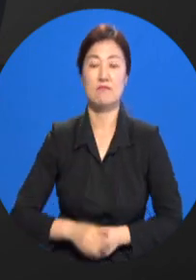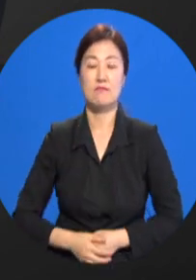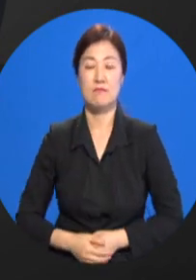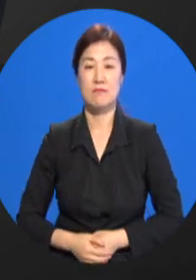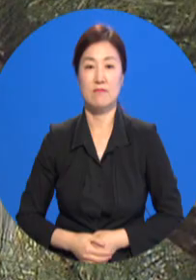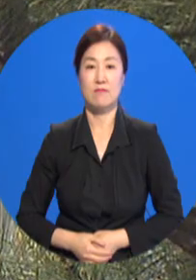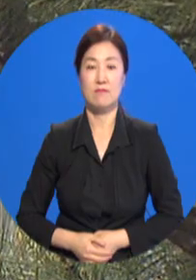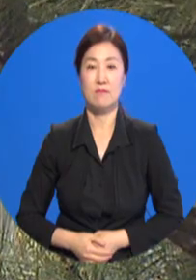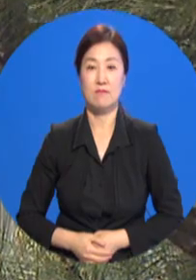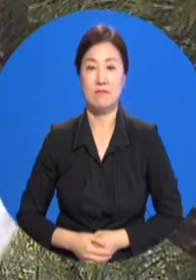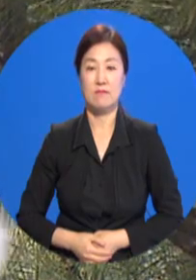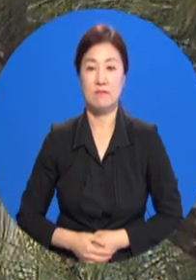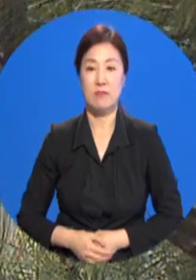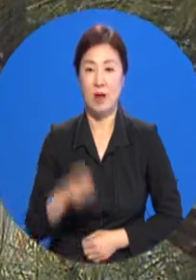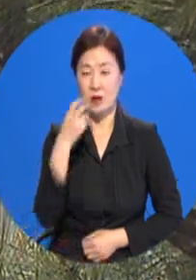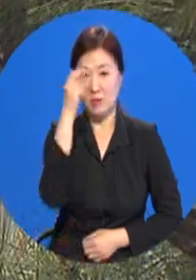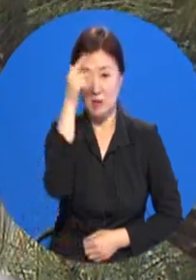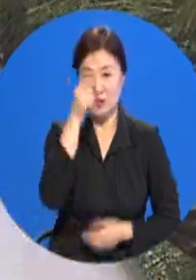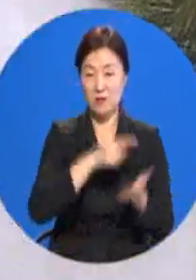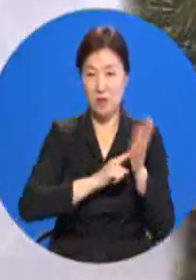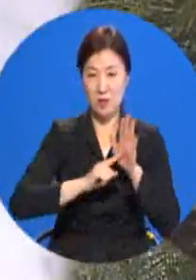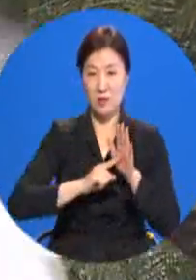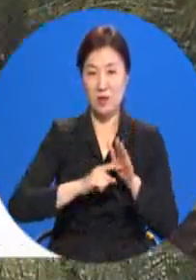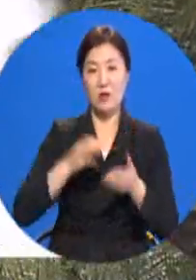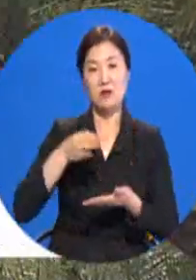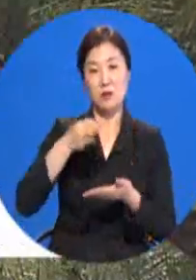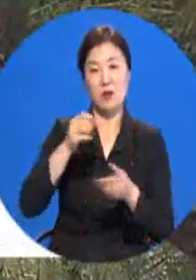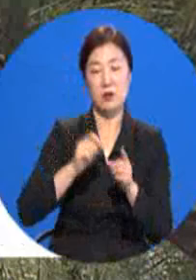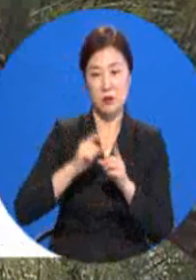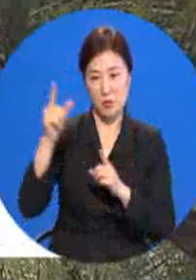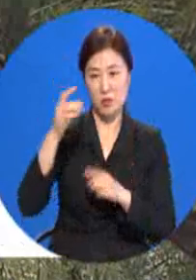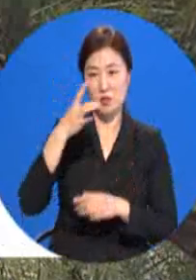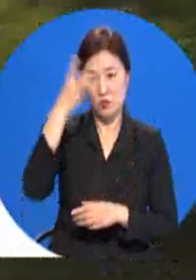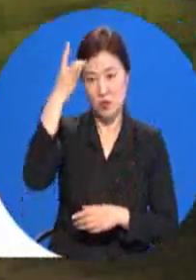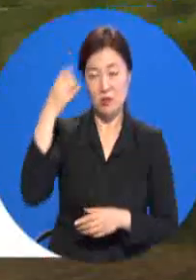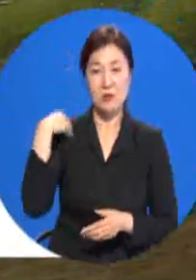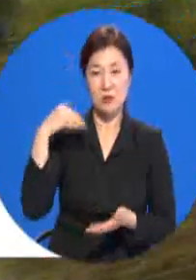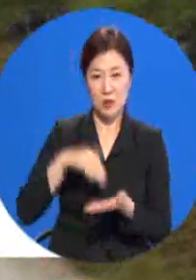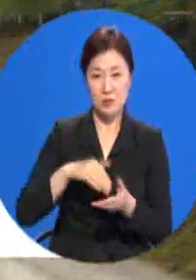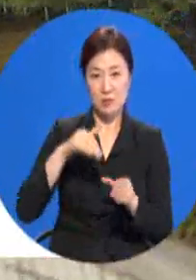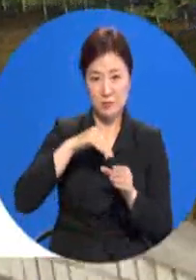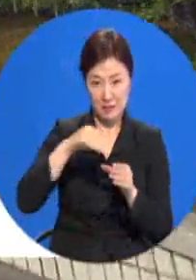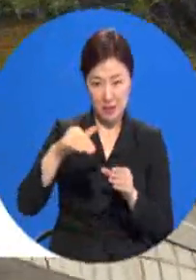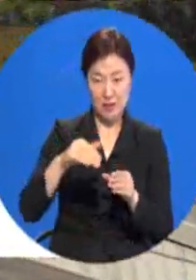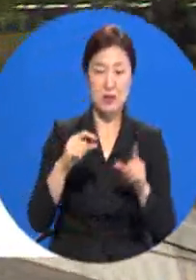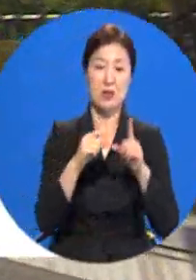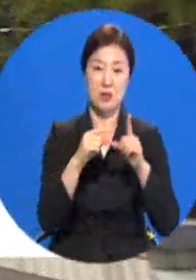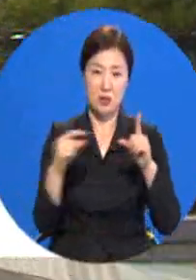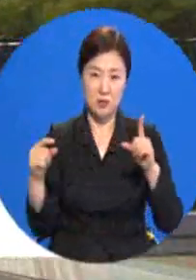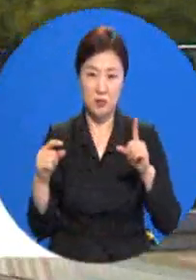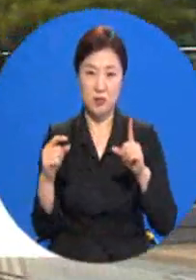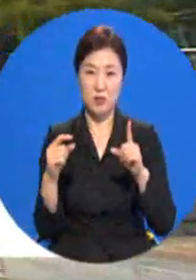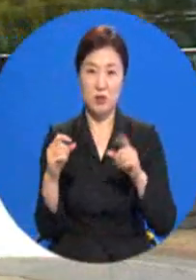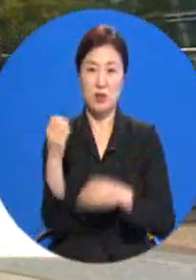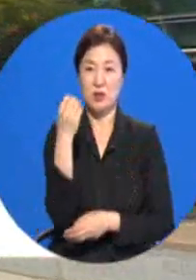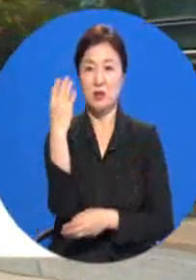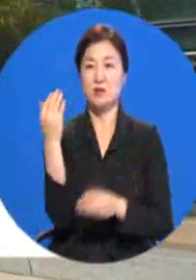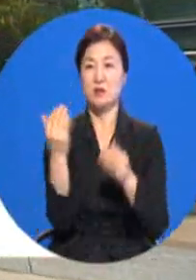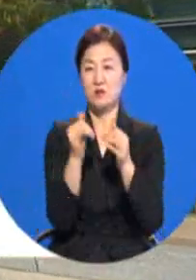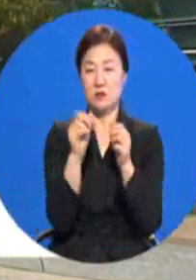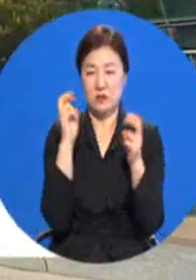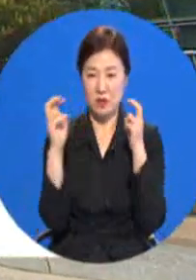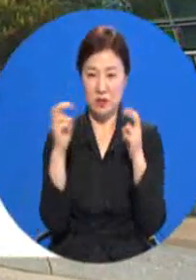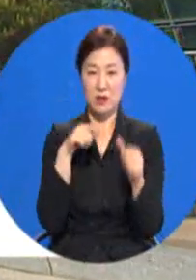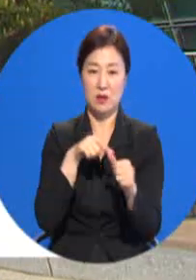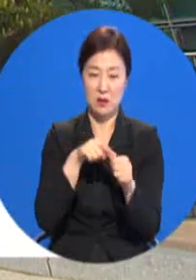밝혀졌습니다. 검찰은 이들이 급여 대부분을 후원금으로 납부했고 이 중 일부는 신문사가 요구했다고